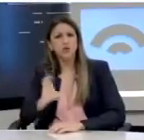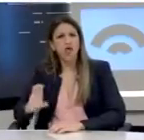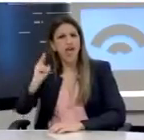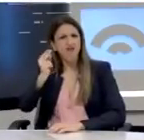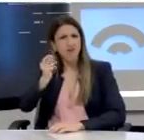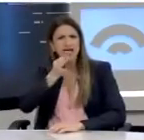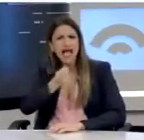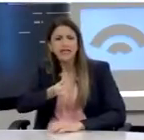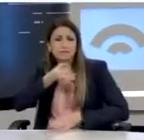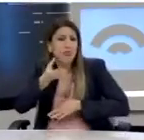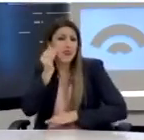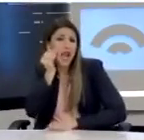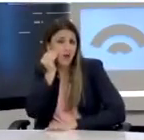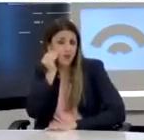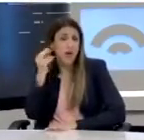πολύ.